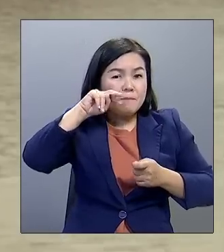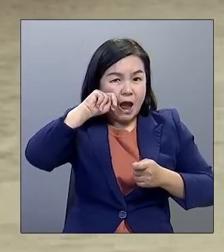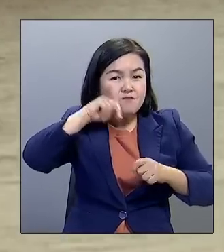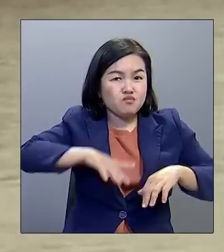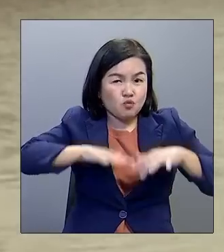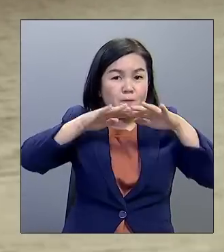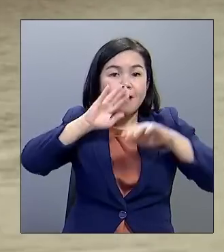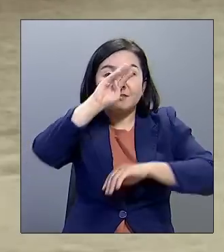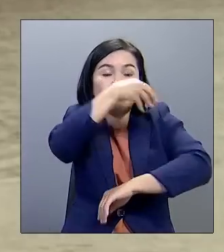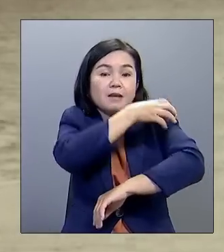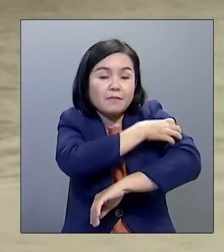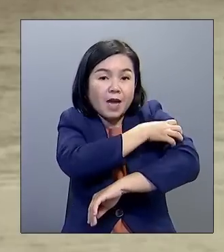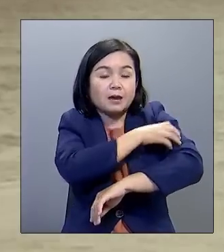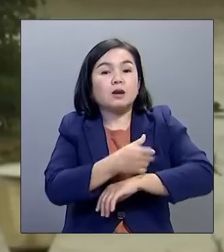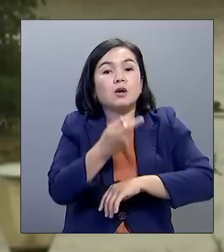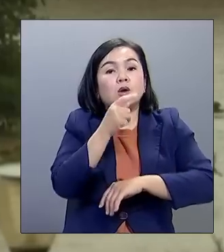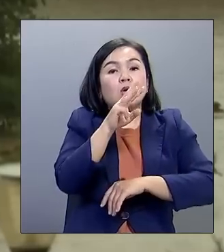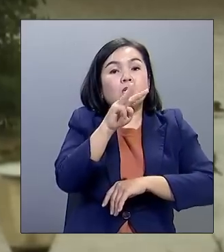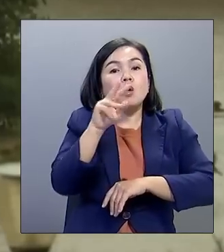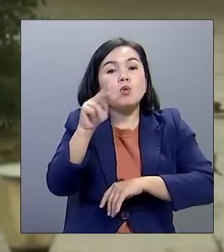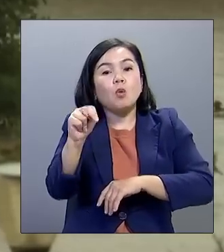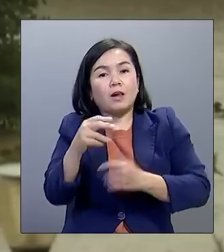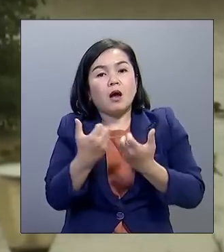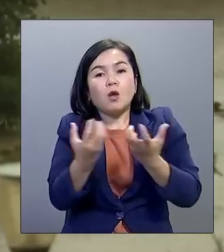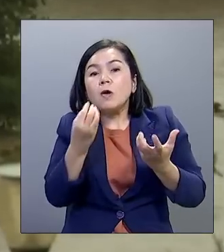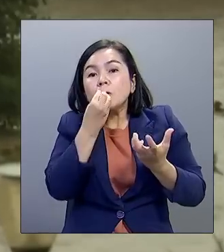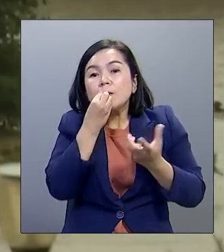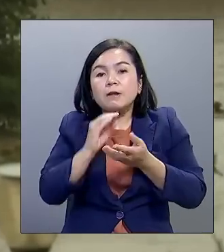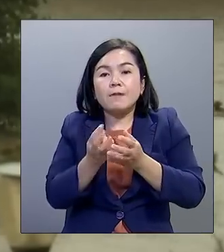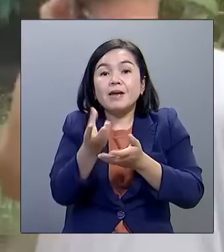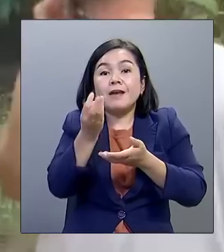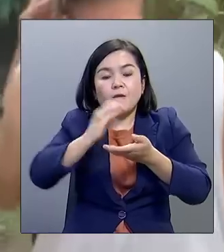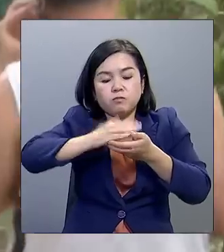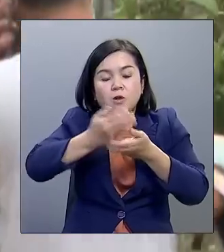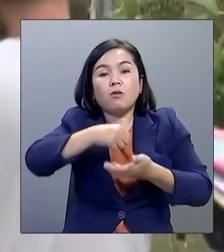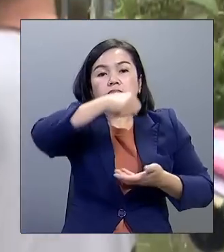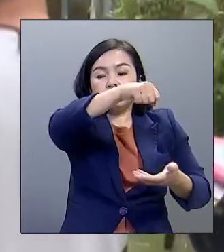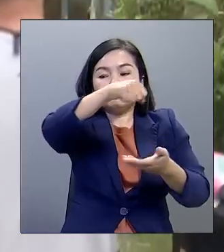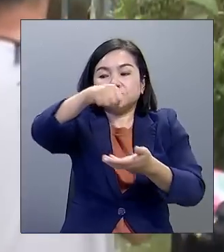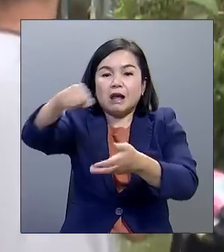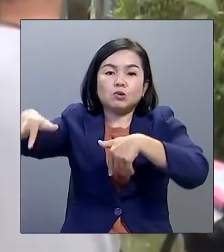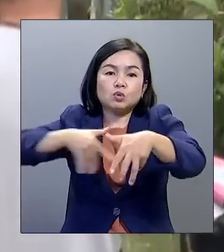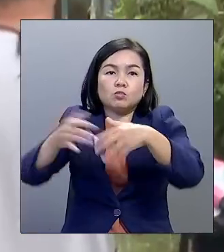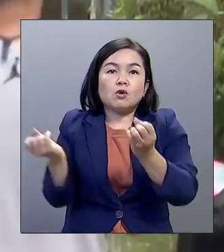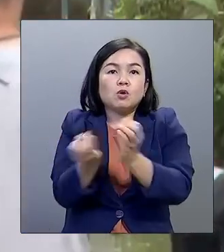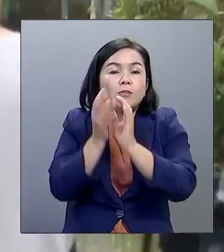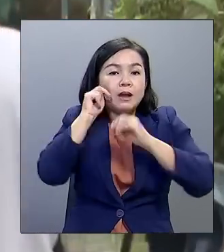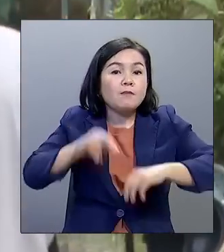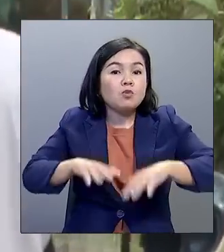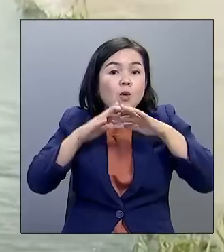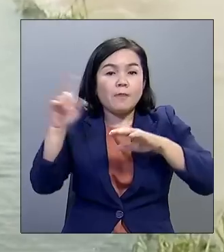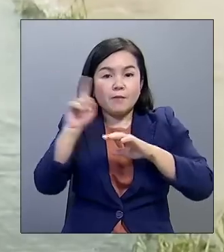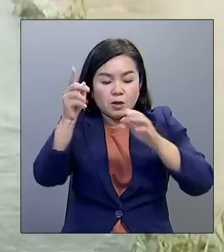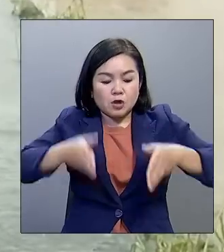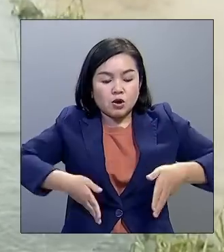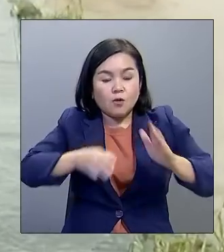บาลเมืองควนลังได้จัดข้าวกล่องแจกจ่ายให้ผู้ได้รับผลกระทบแล้วค่ะขณะที่ถนนสายหลักอย่างถนนเพชรเกษ